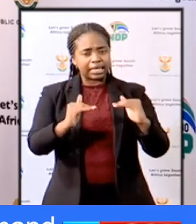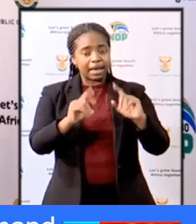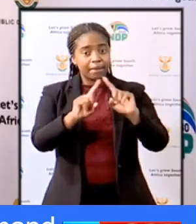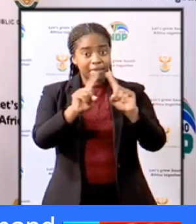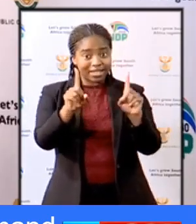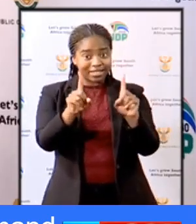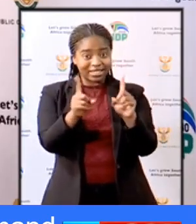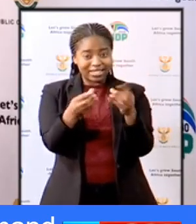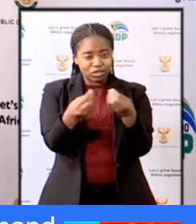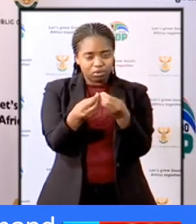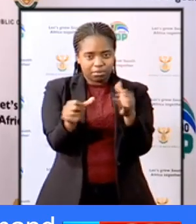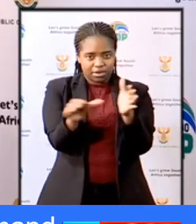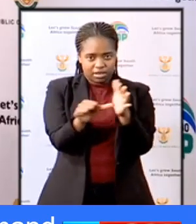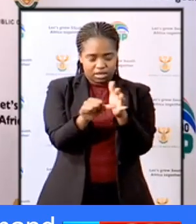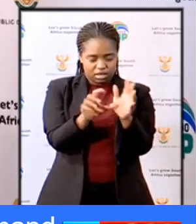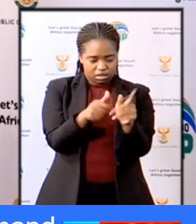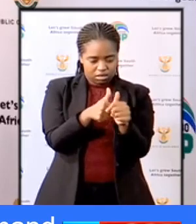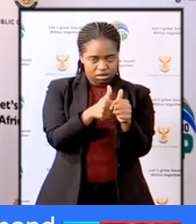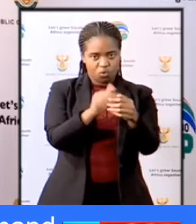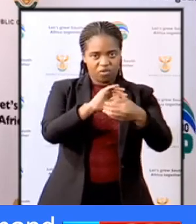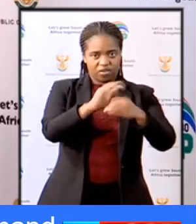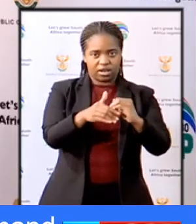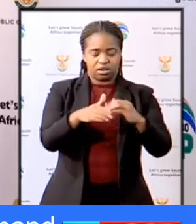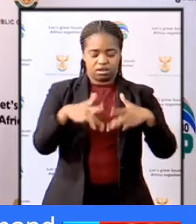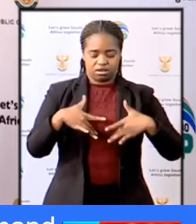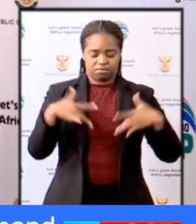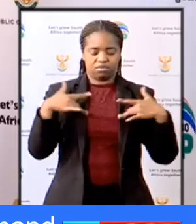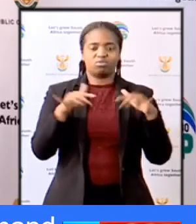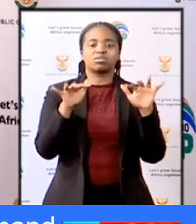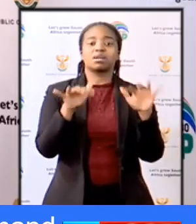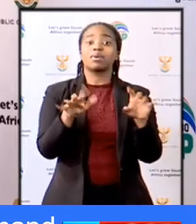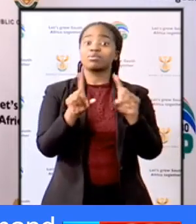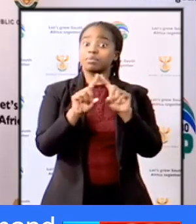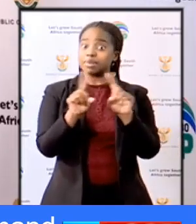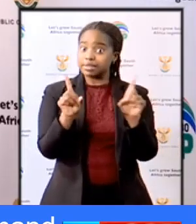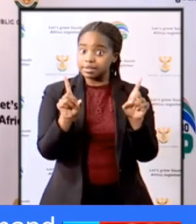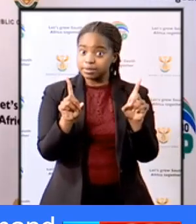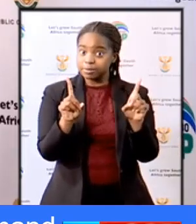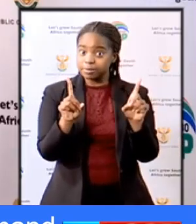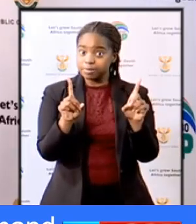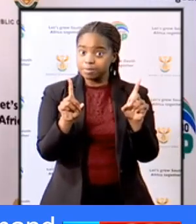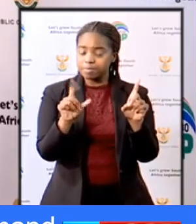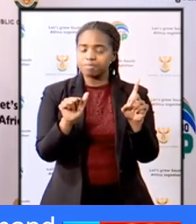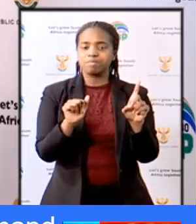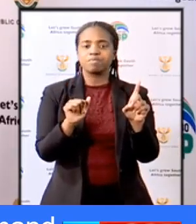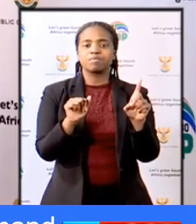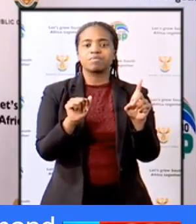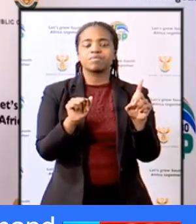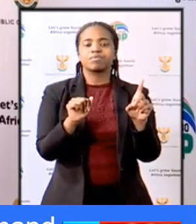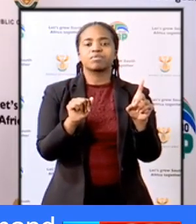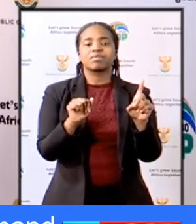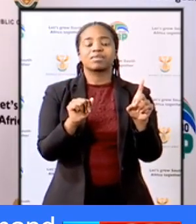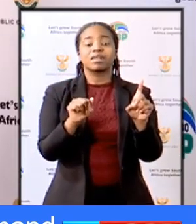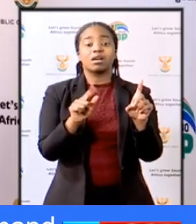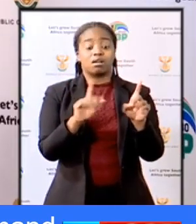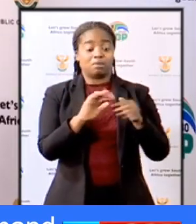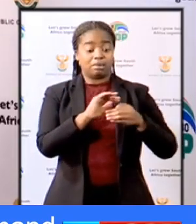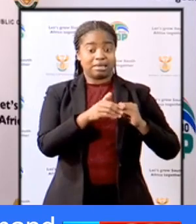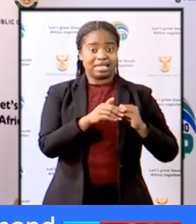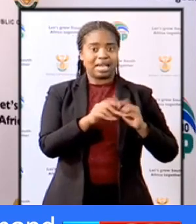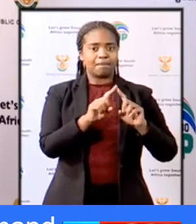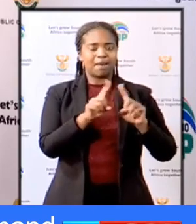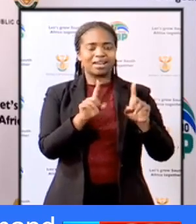sikhusele impilo zabantu. Kodwa kwelinye icala sibheke